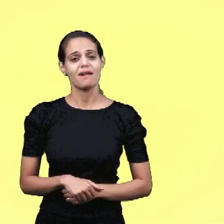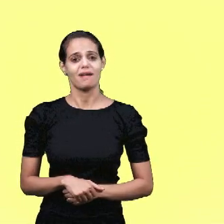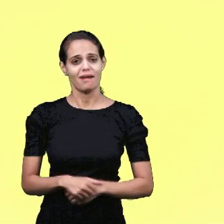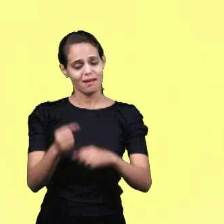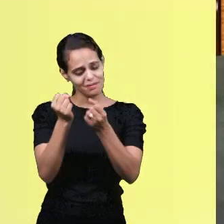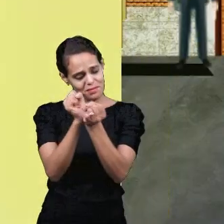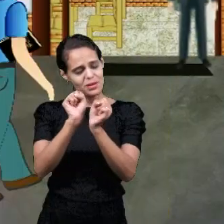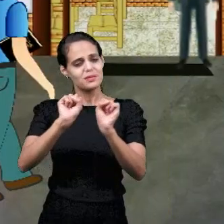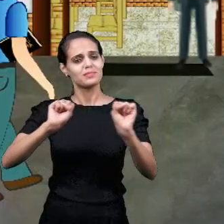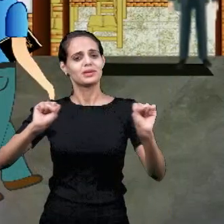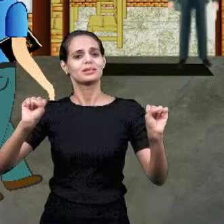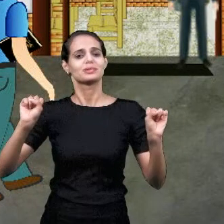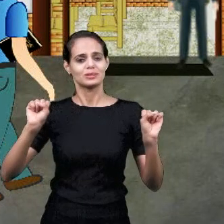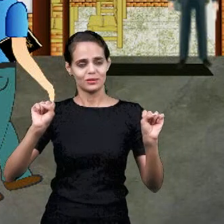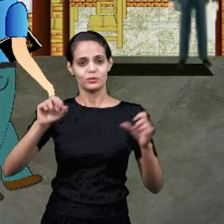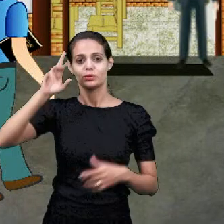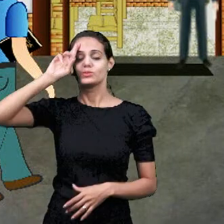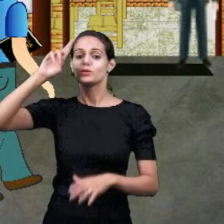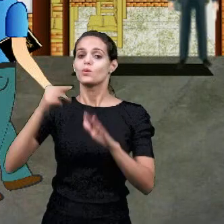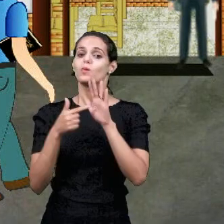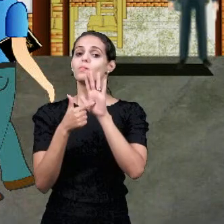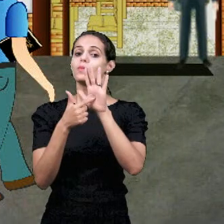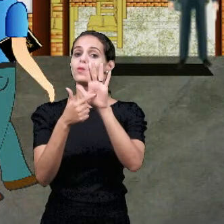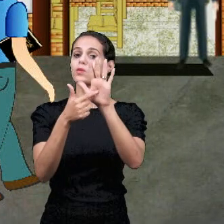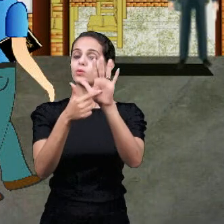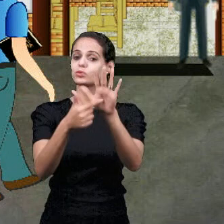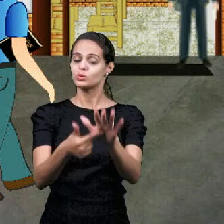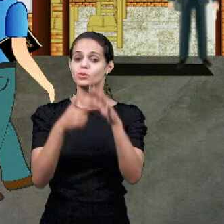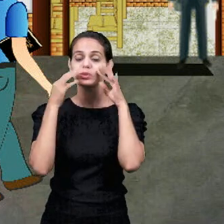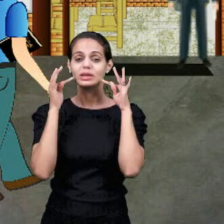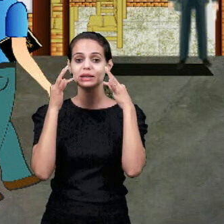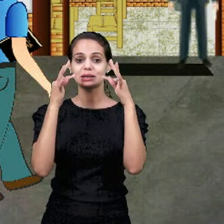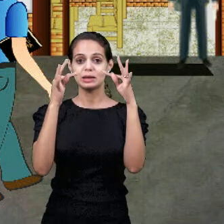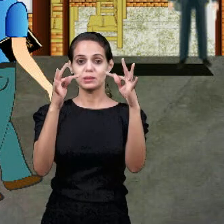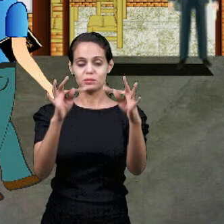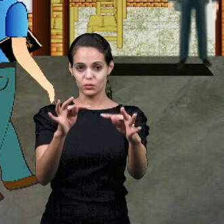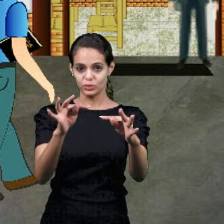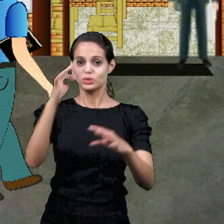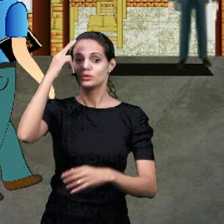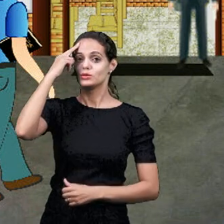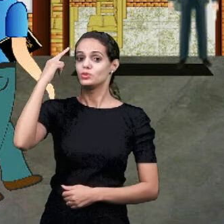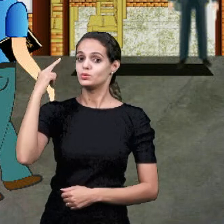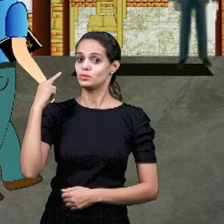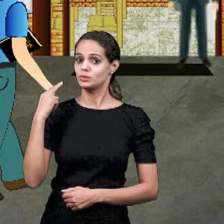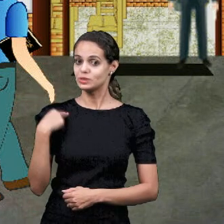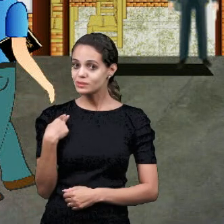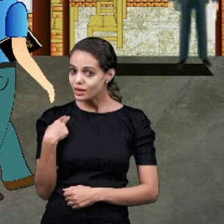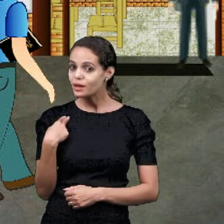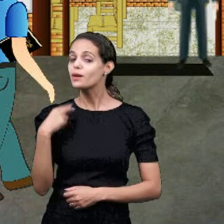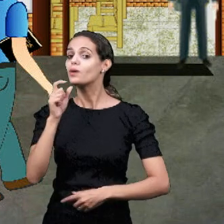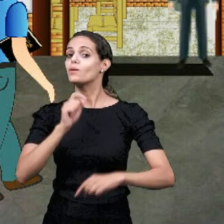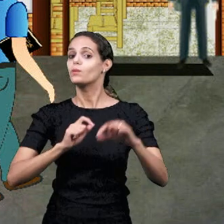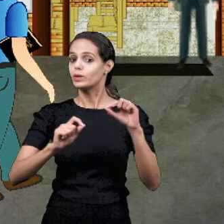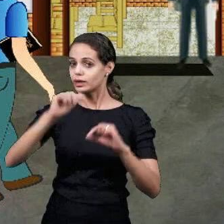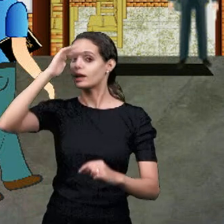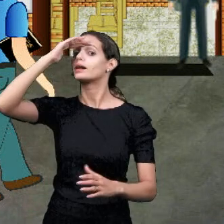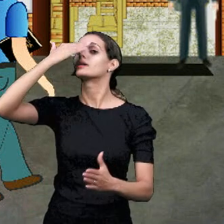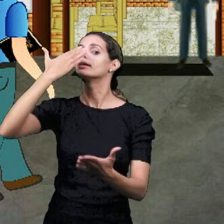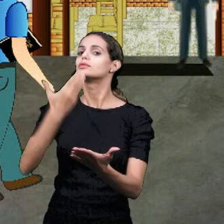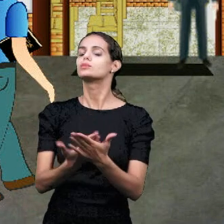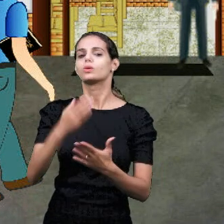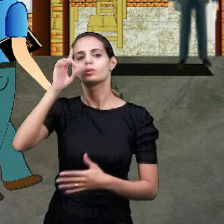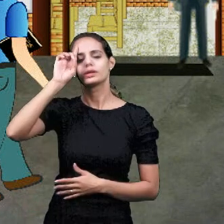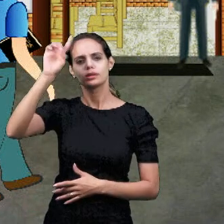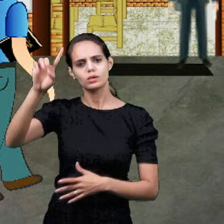que Joseph a cru dans la promesse du Seigneur. Nous avons besoin de comprendre cela, que Dieu a un projet de salut pour